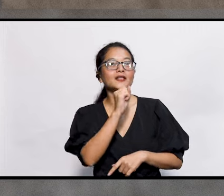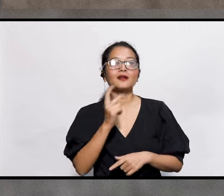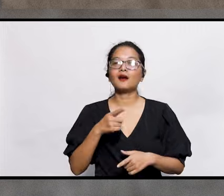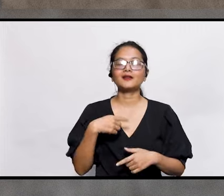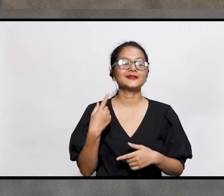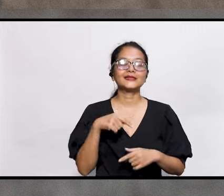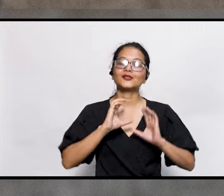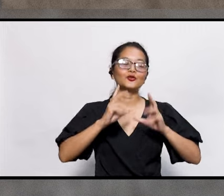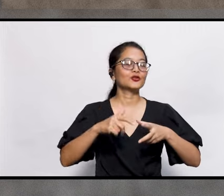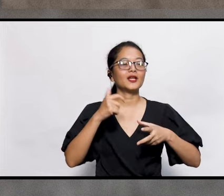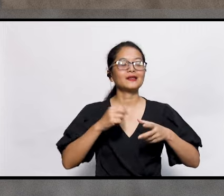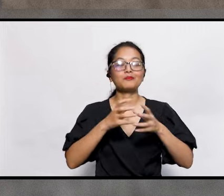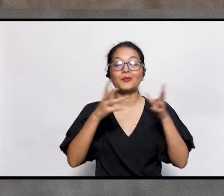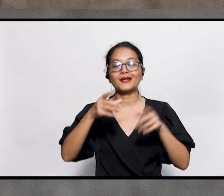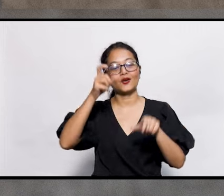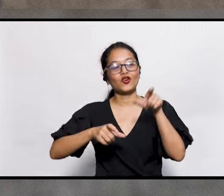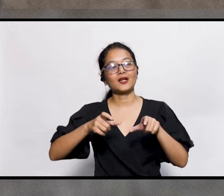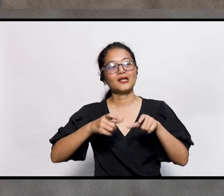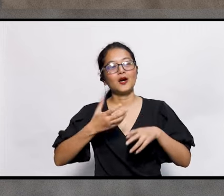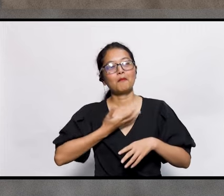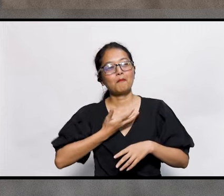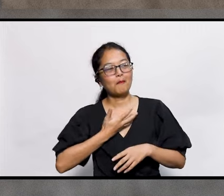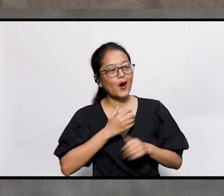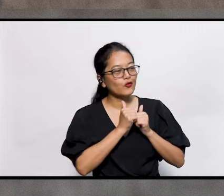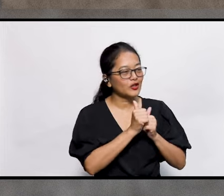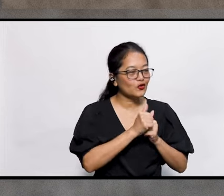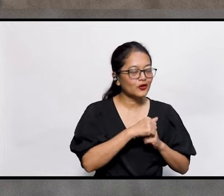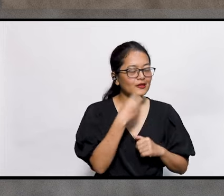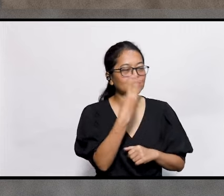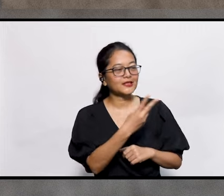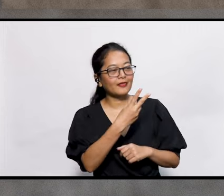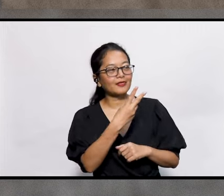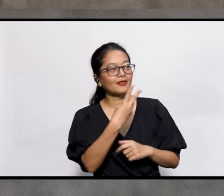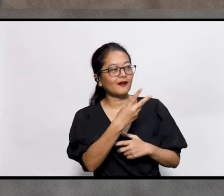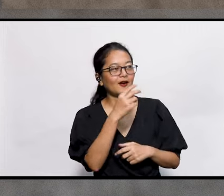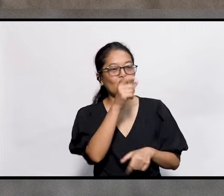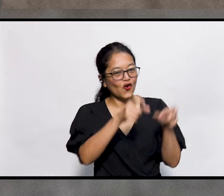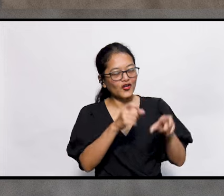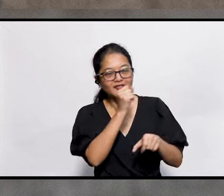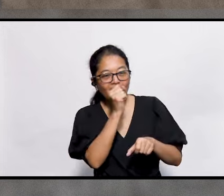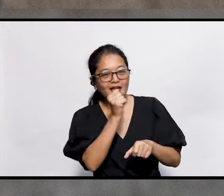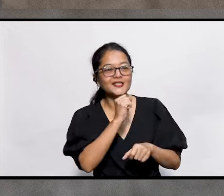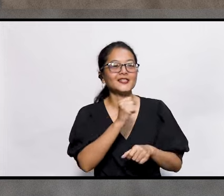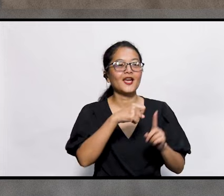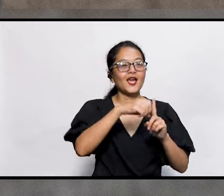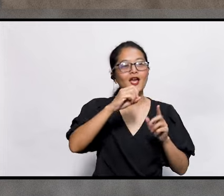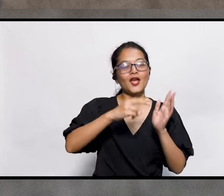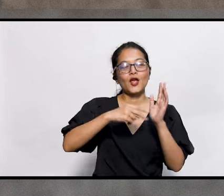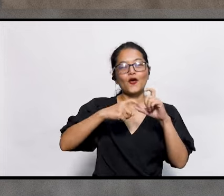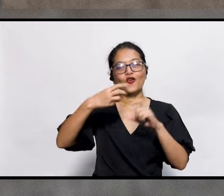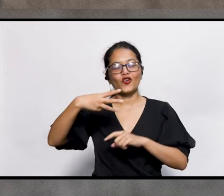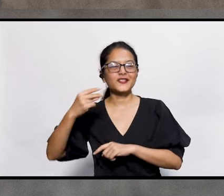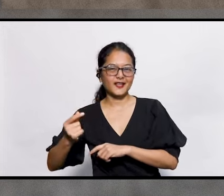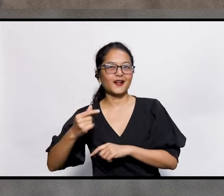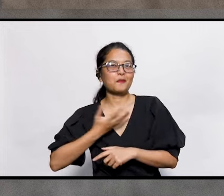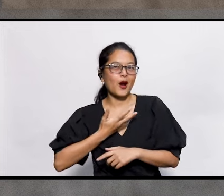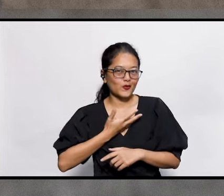Coldplay 7 juta tiket itu ya Bruno Mars 120.000 tiket dalam Two days Global music industry